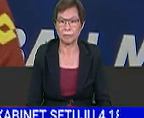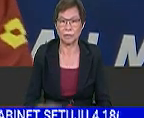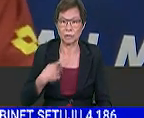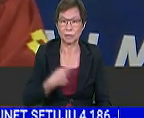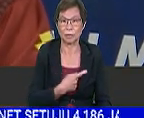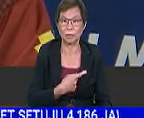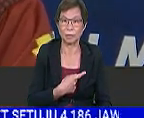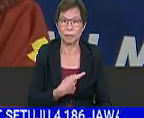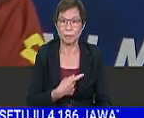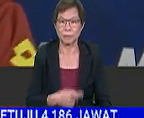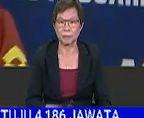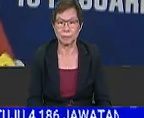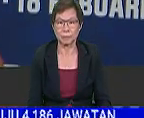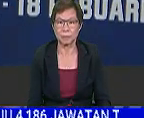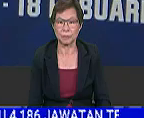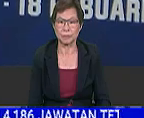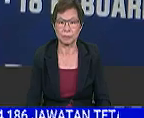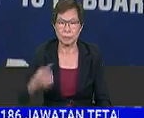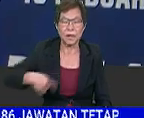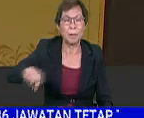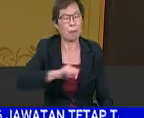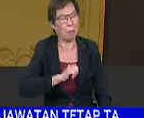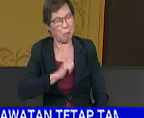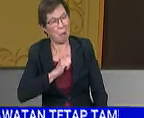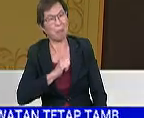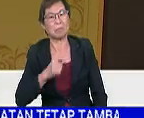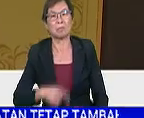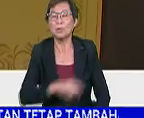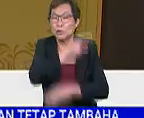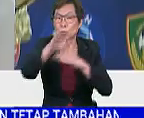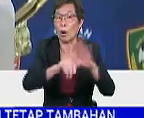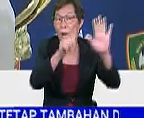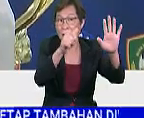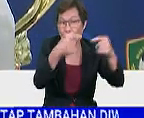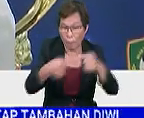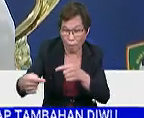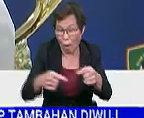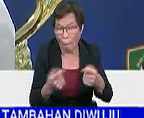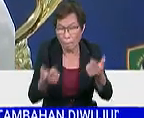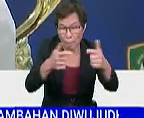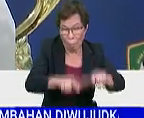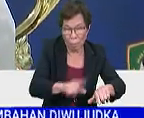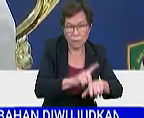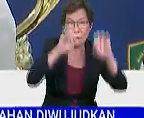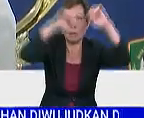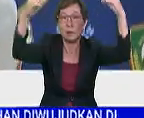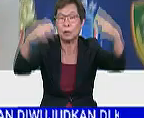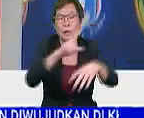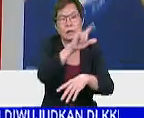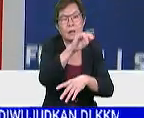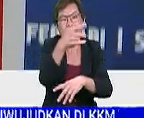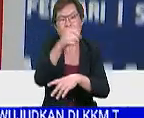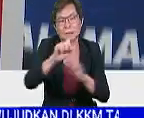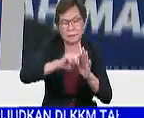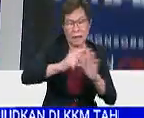sa a team that they can talk about that they can be Proud of semua enam perlawanan akan berlangsung di stadium Likas